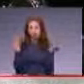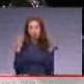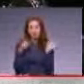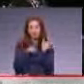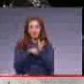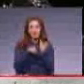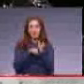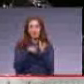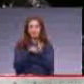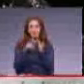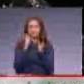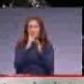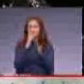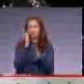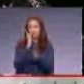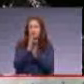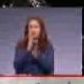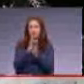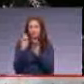صدقني